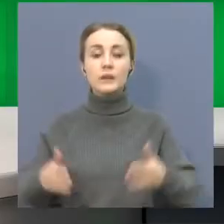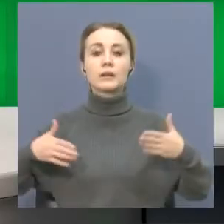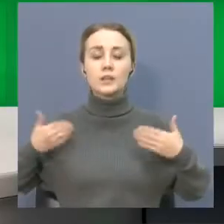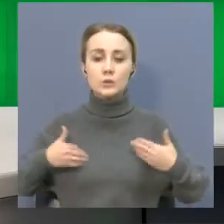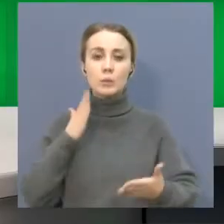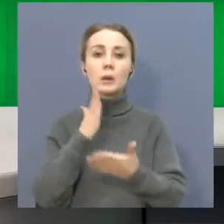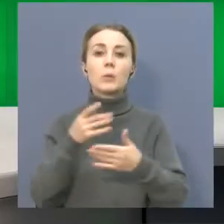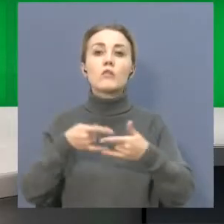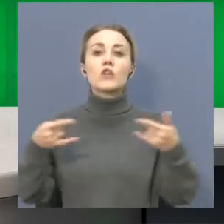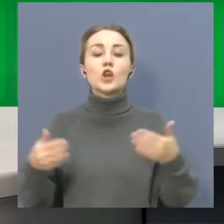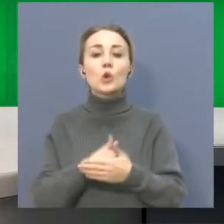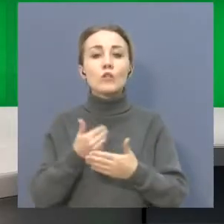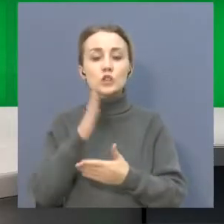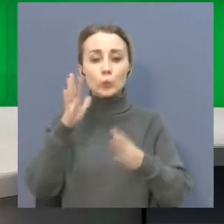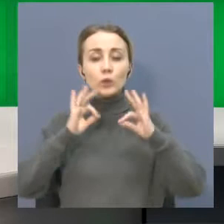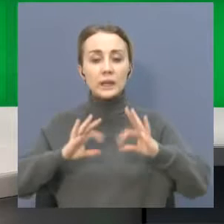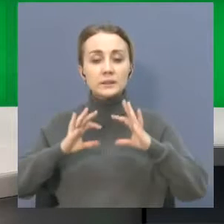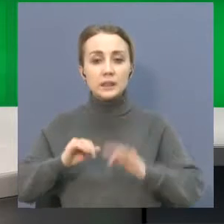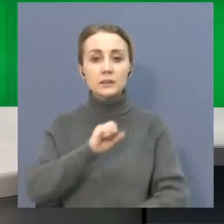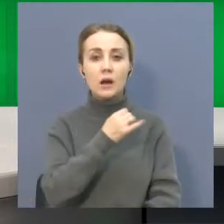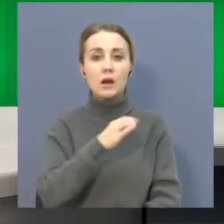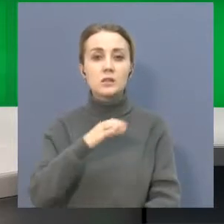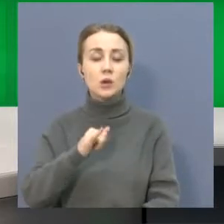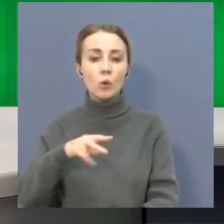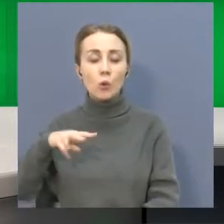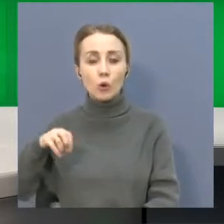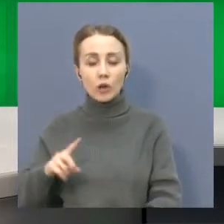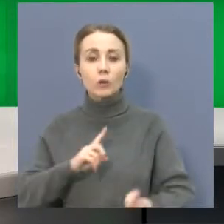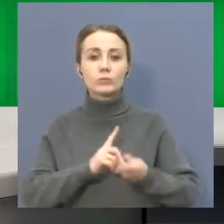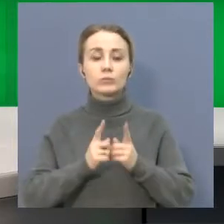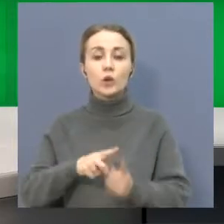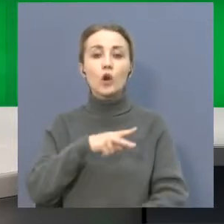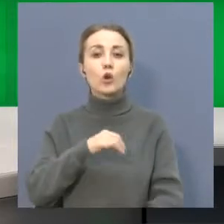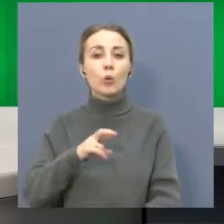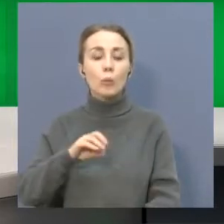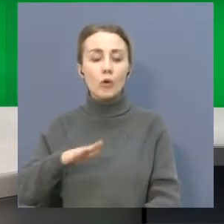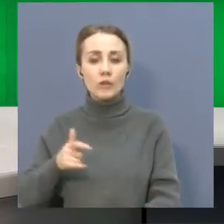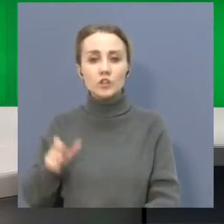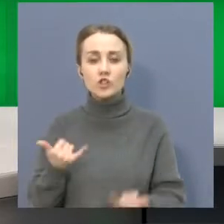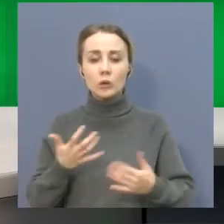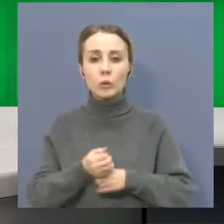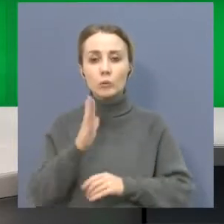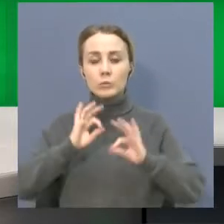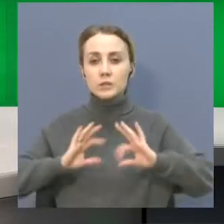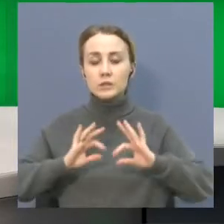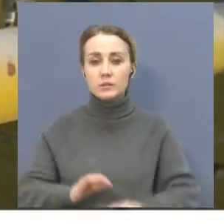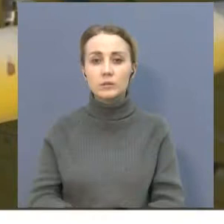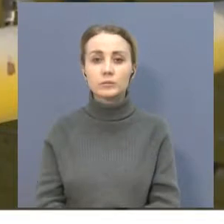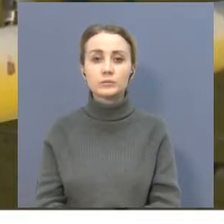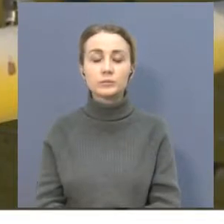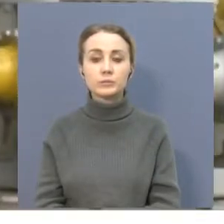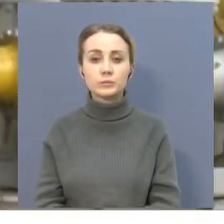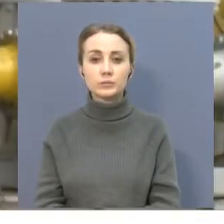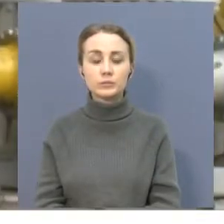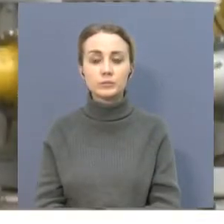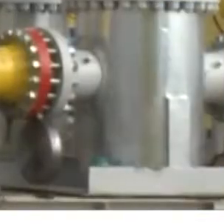Армстарт келеферде көкше ақпарат жаңалықтар тізгінде Айсауле Сезбек, сурдо аудармашы Любовь Сенченко. Алдымен аңдатпа. Өңірде